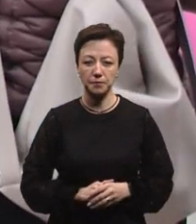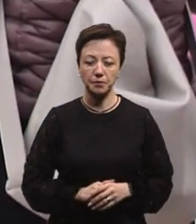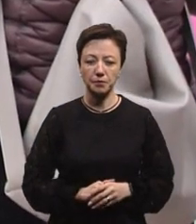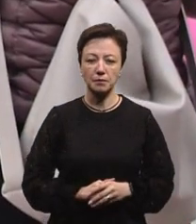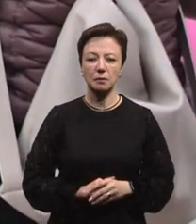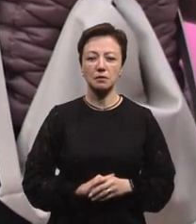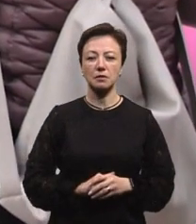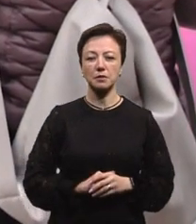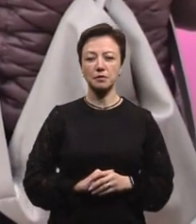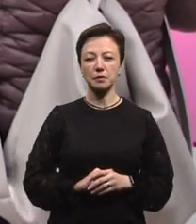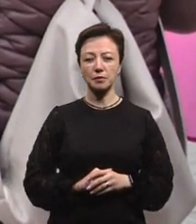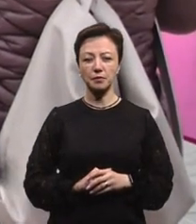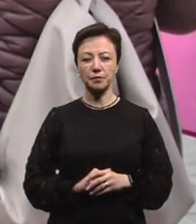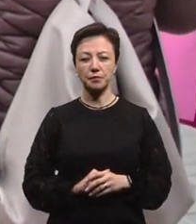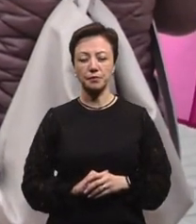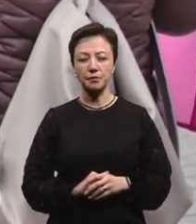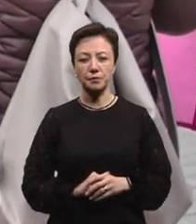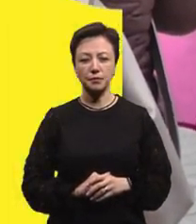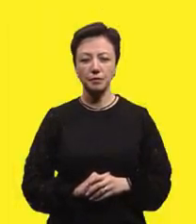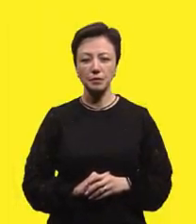чорний суспільне новини Хмельницький